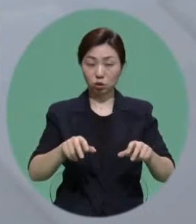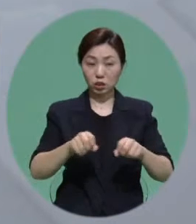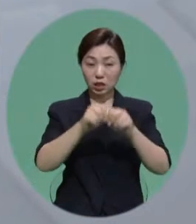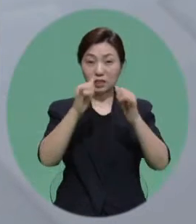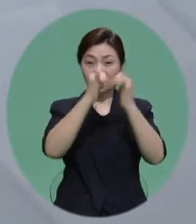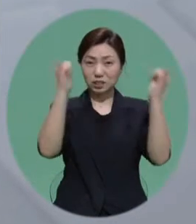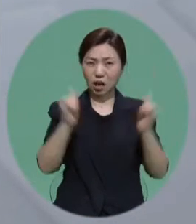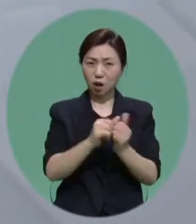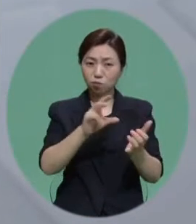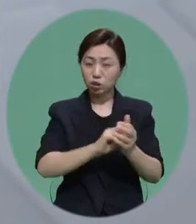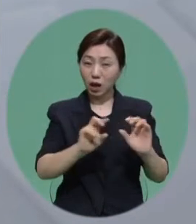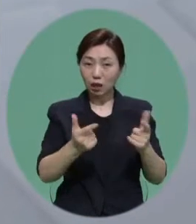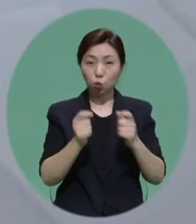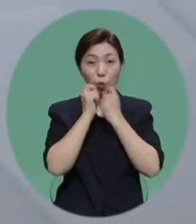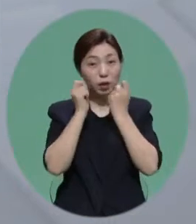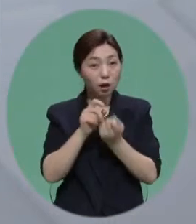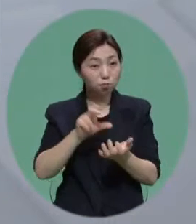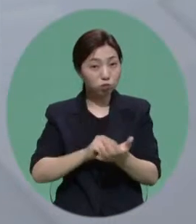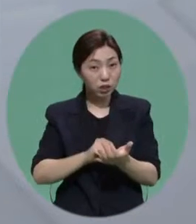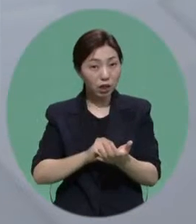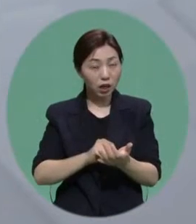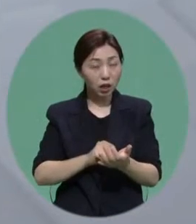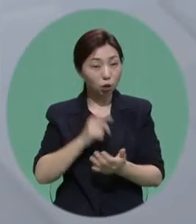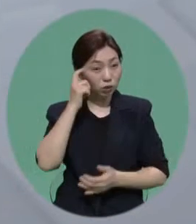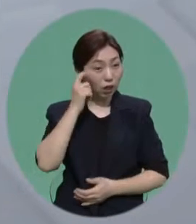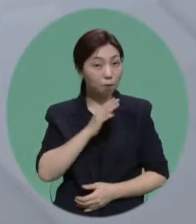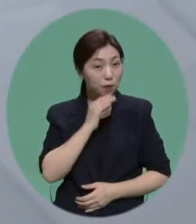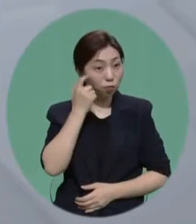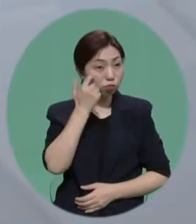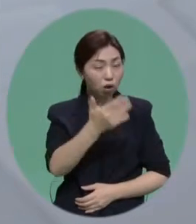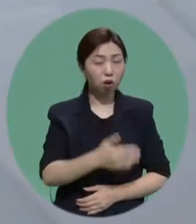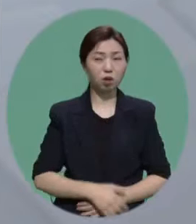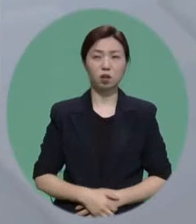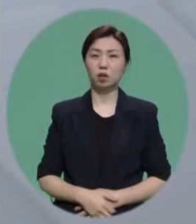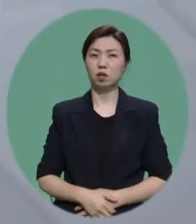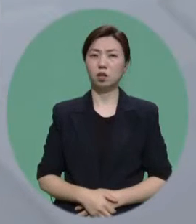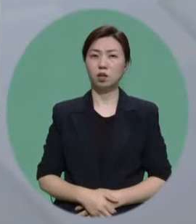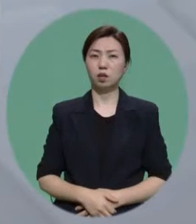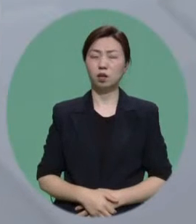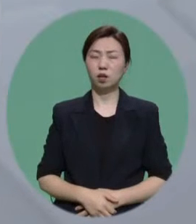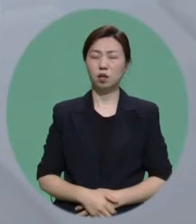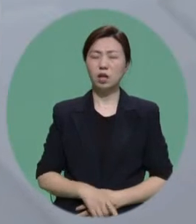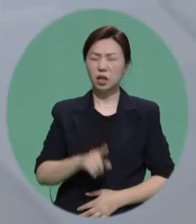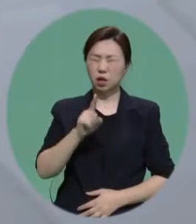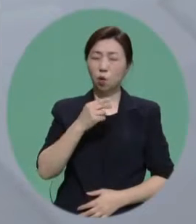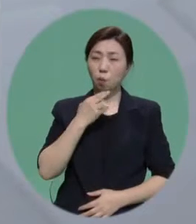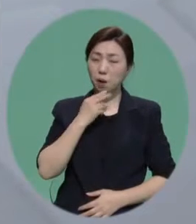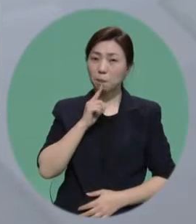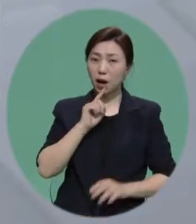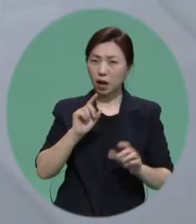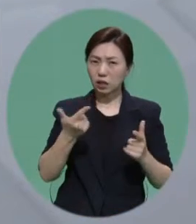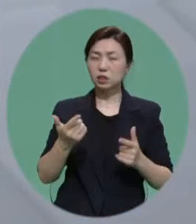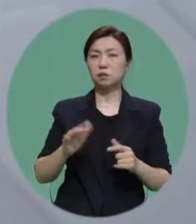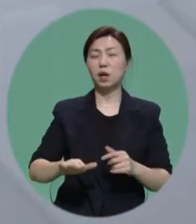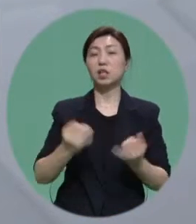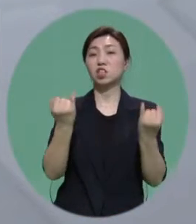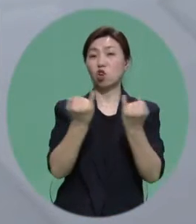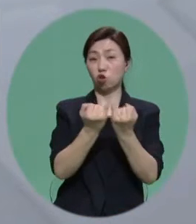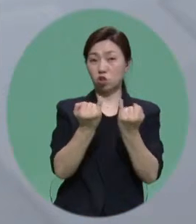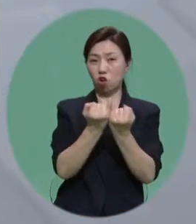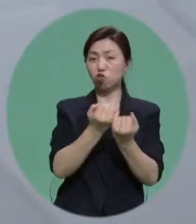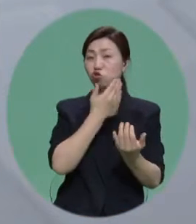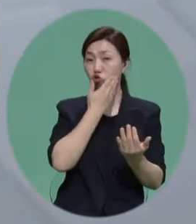생각하십니까 전혀 없다고 해야 할 수 있습니까 많은 여성의 어떤 중요한 것은